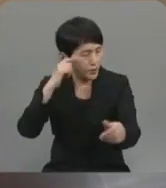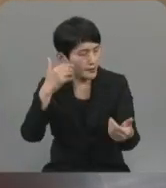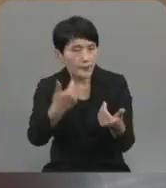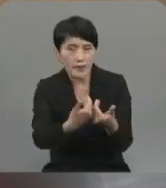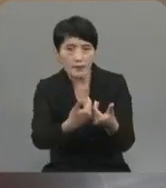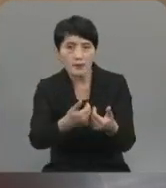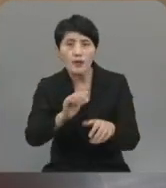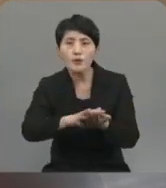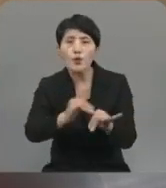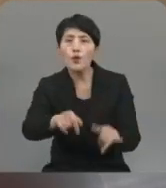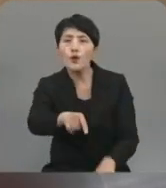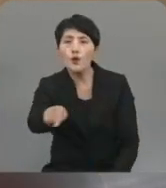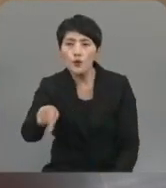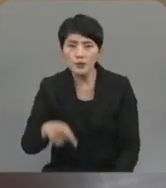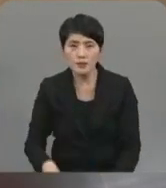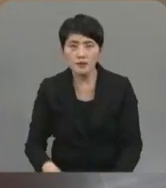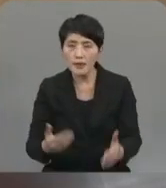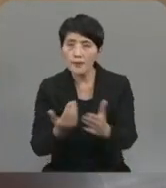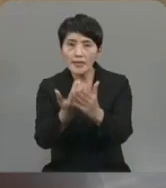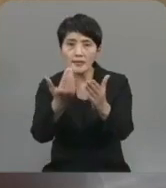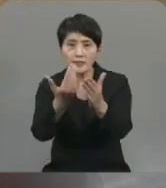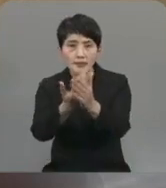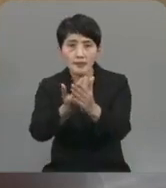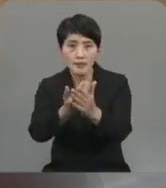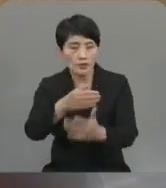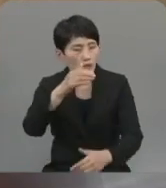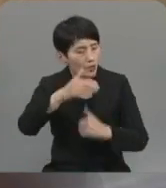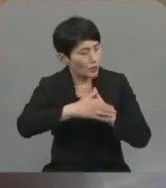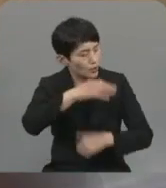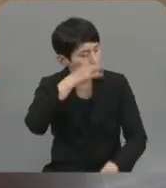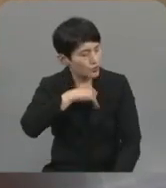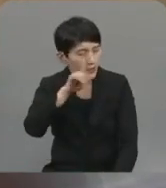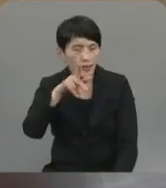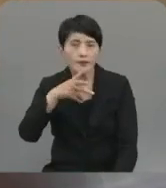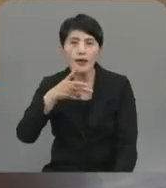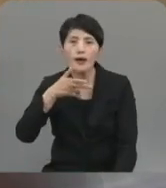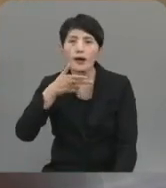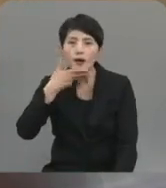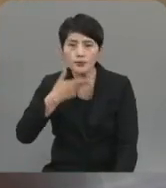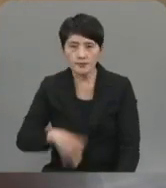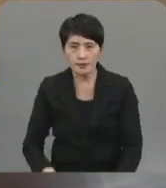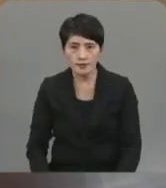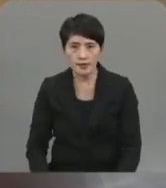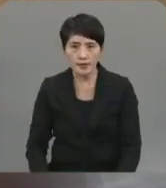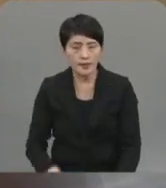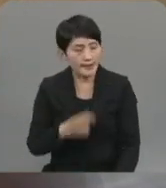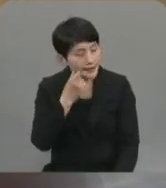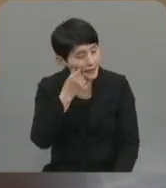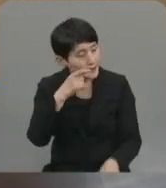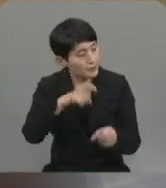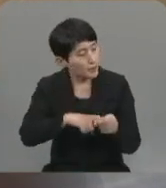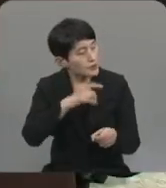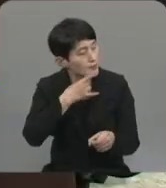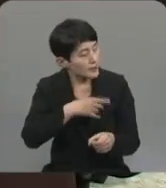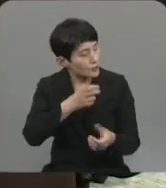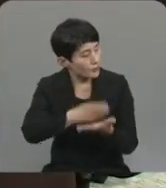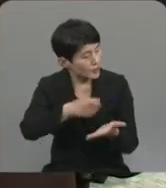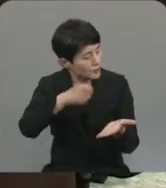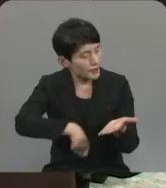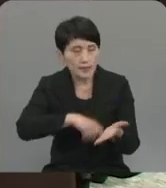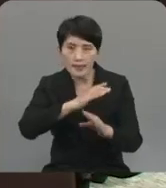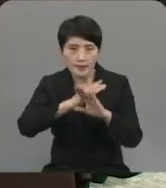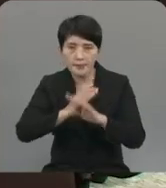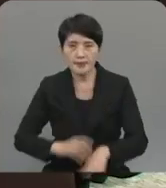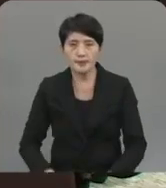trong khi Chính phủ đã liên tục giải thích về những tác động tiêu cực từ dự luật dự thảo này có nội dung bắt buộc Chính phủ phải thu mua lượng gạo sản xuất